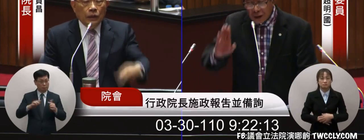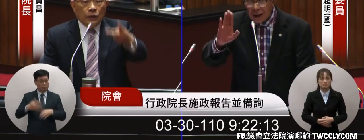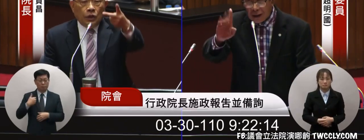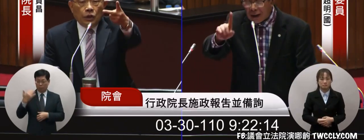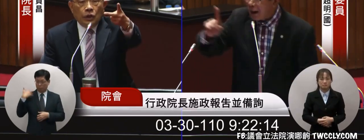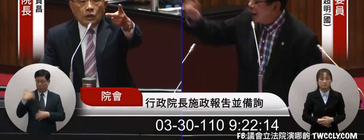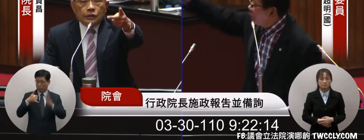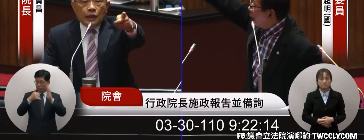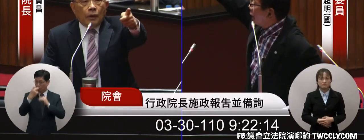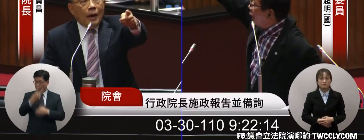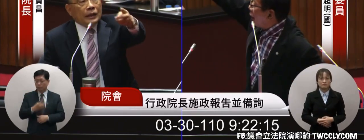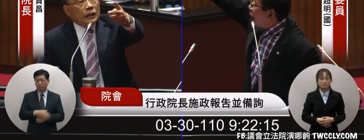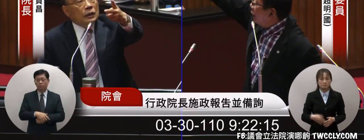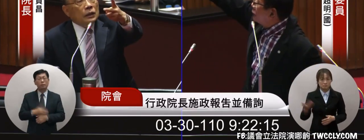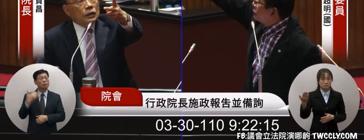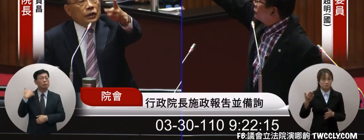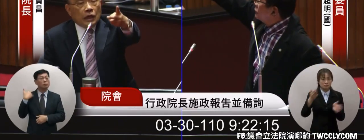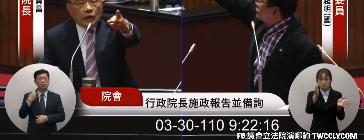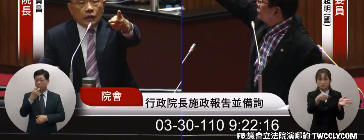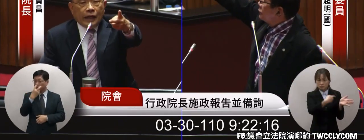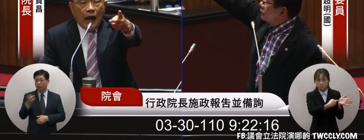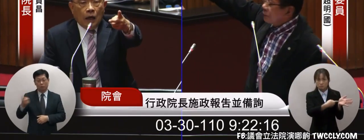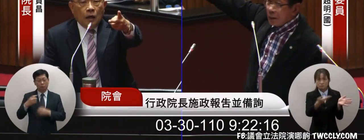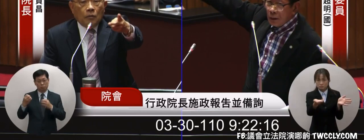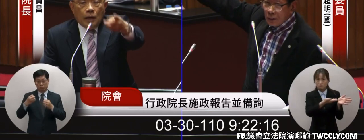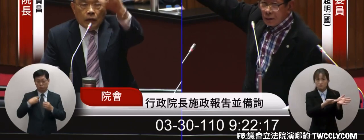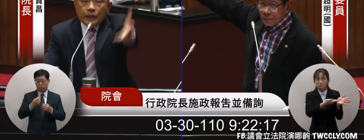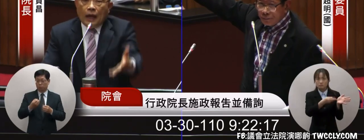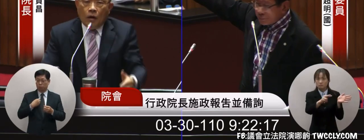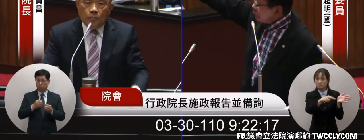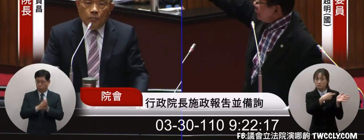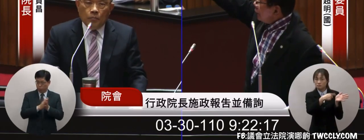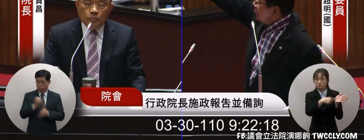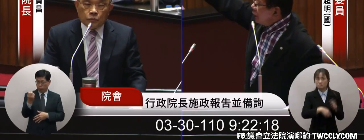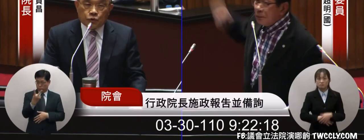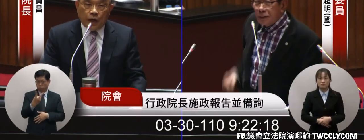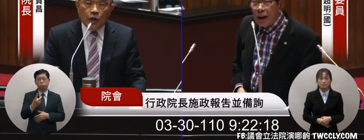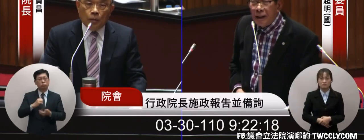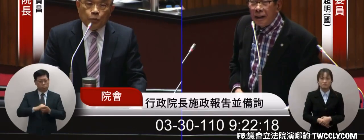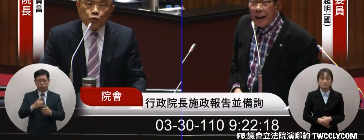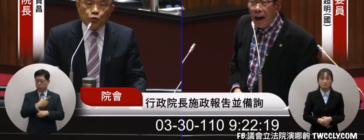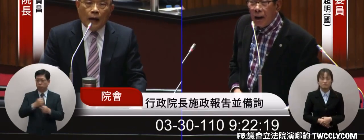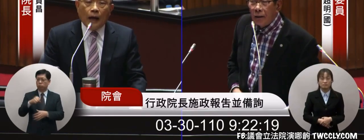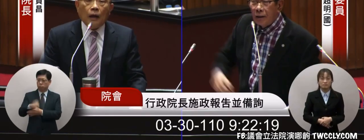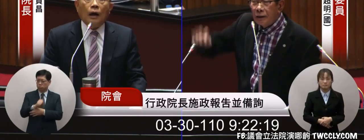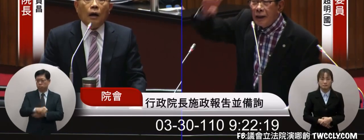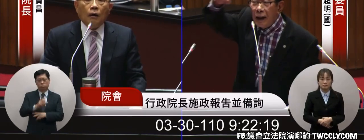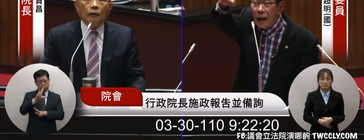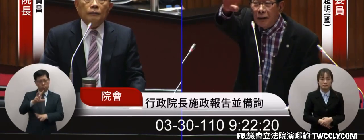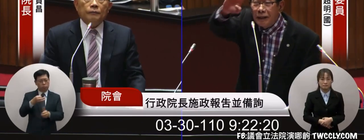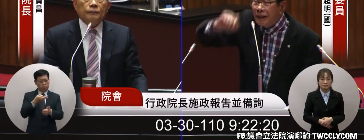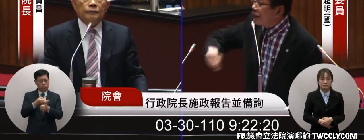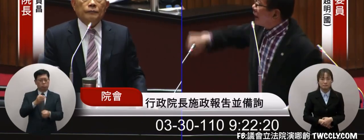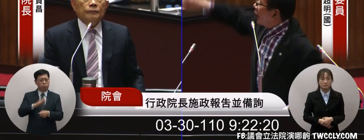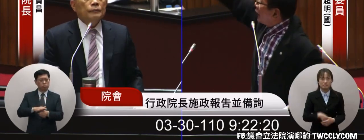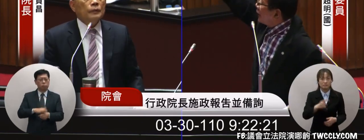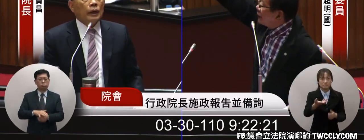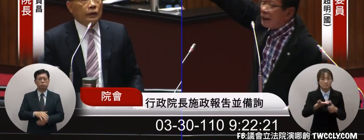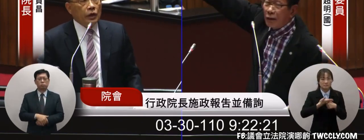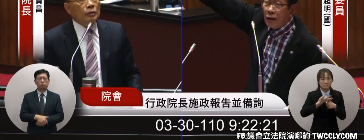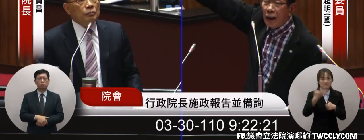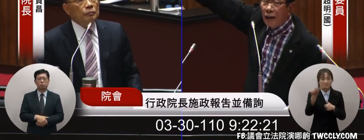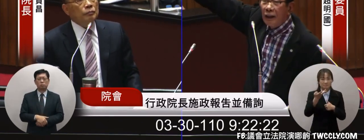去前我去你拖兩隻我兩隻都全額有助你這樣給我四隻